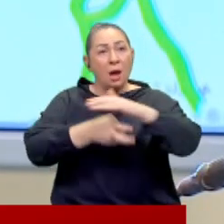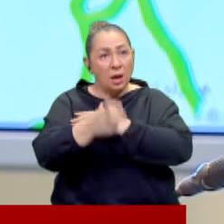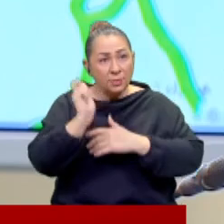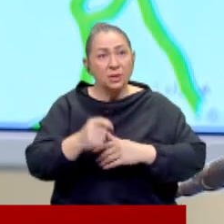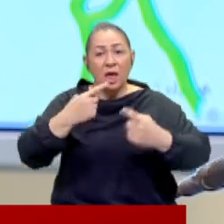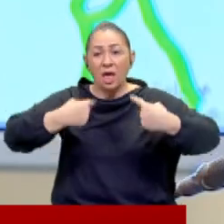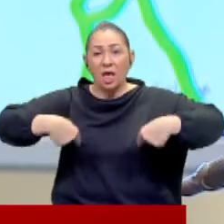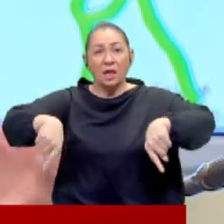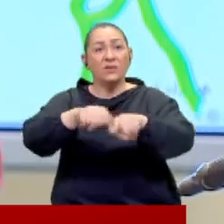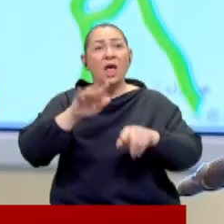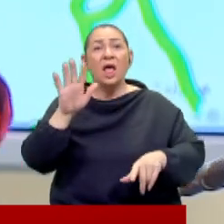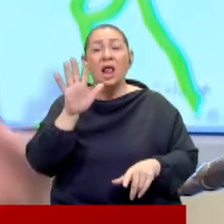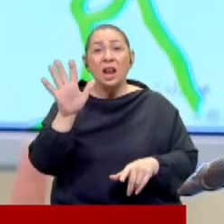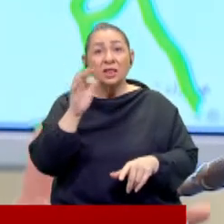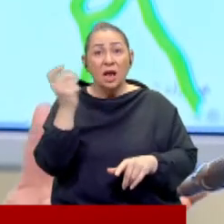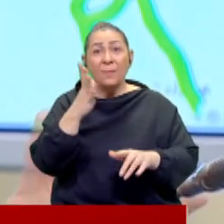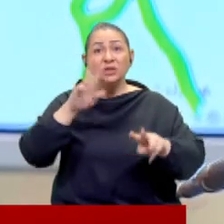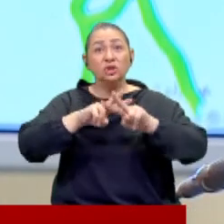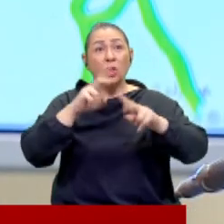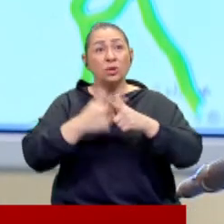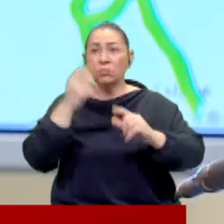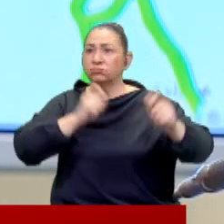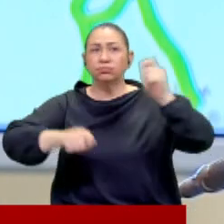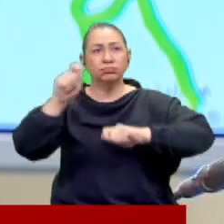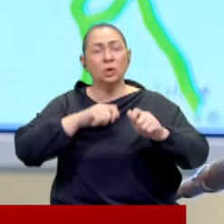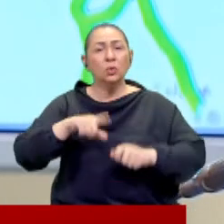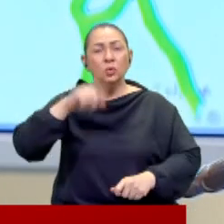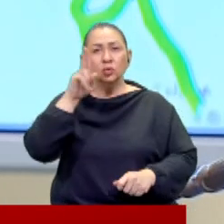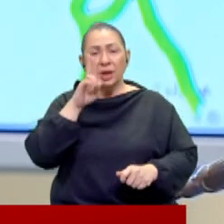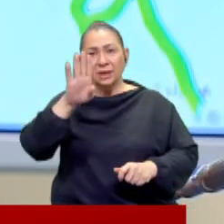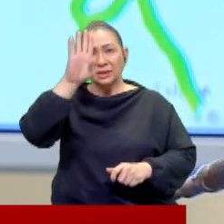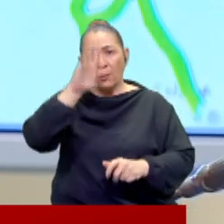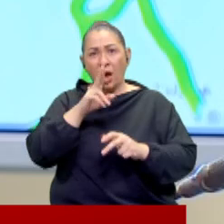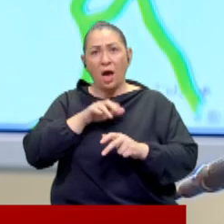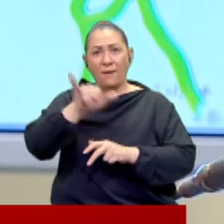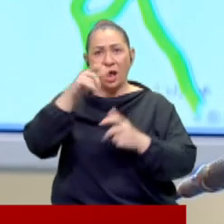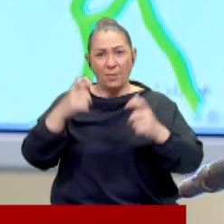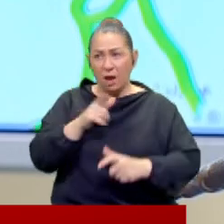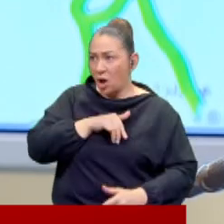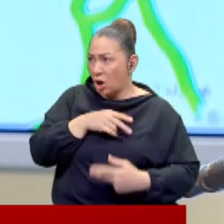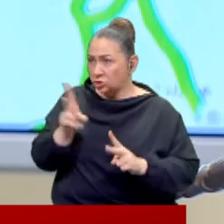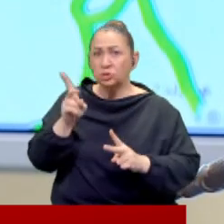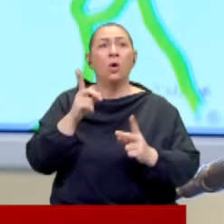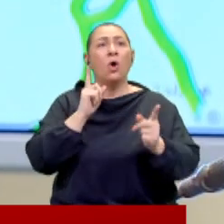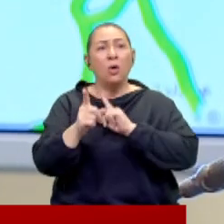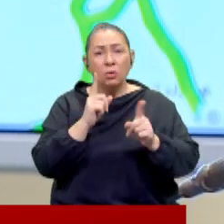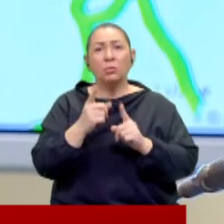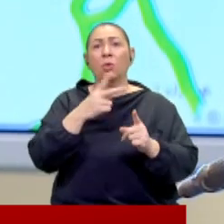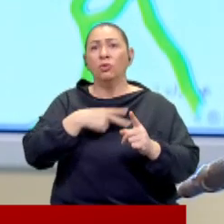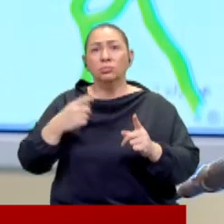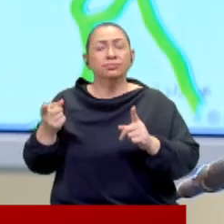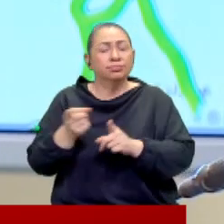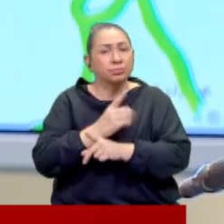yapıp etrafını 50 tane beş yıldızlı otel yapıldı günün sonunda İstanbul havalimanı açıldı Bir de tabi toplu taşıması